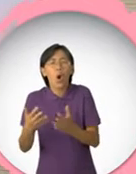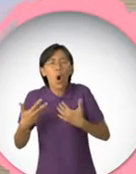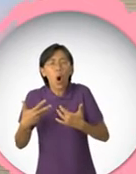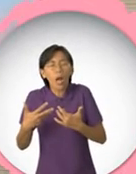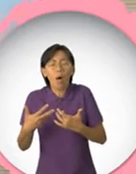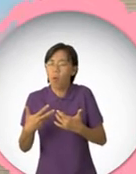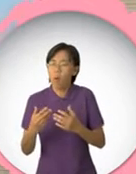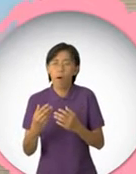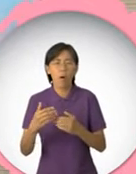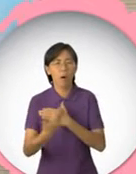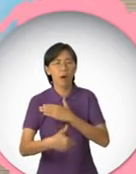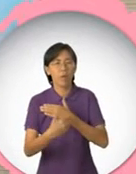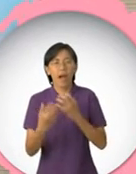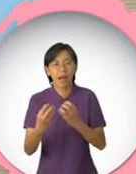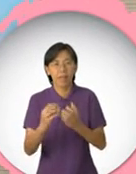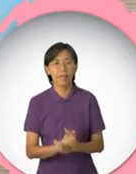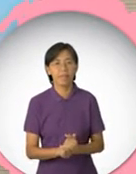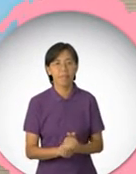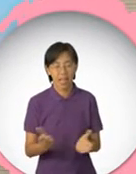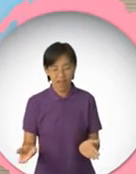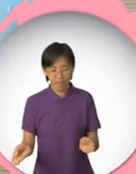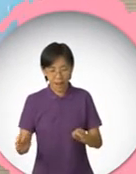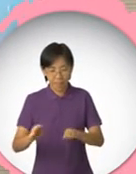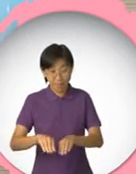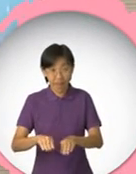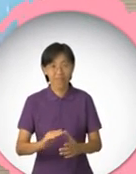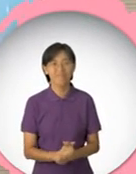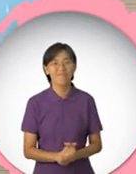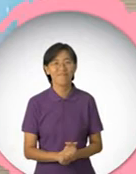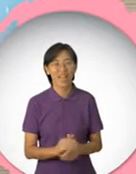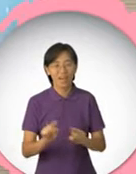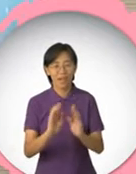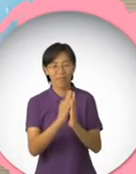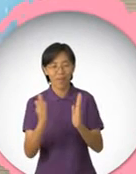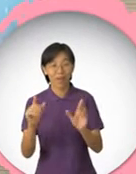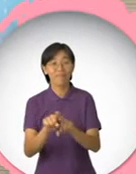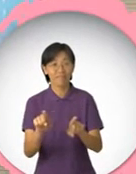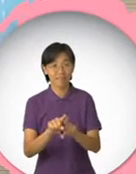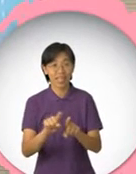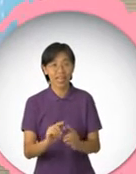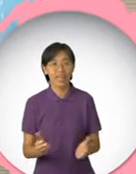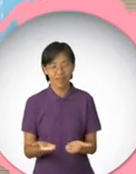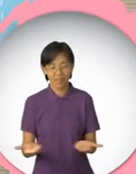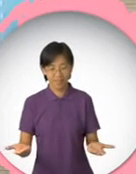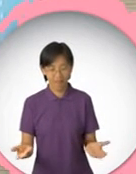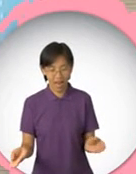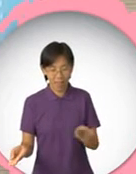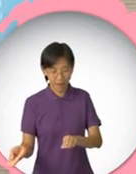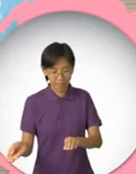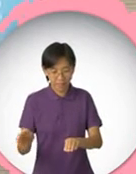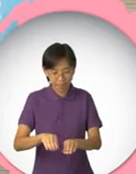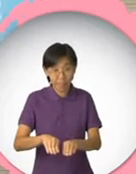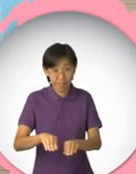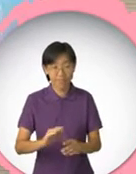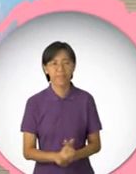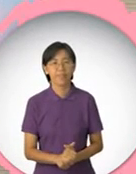พับเข้ามาหากันตรงกลางคล้ายๆที่พับพวกโบชัว ครับผม นะคะ พับครึ่งเข้ามาตามรอยที่เราขีดไว้อย่างนี้นะคร ับ ใ